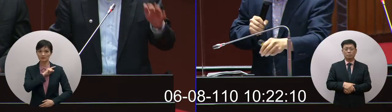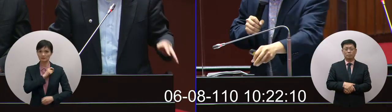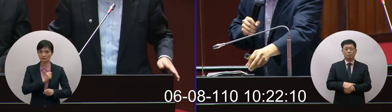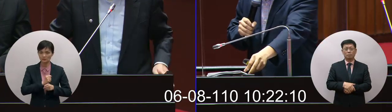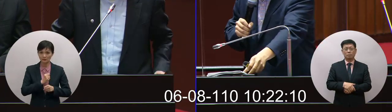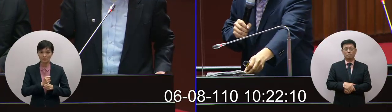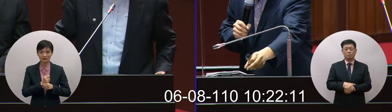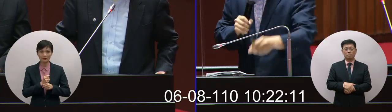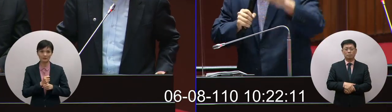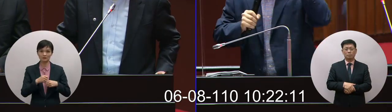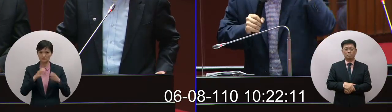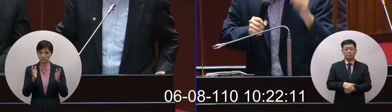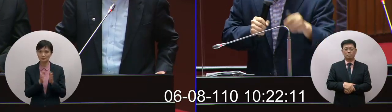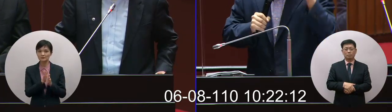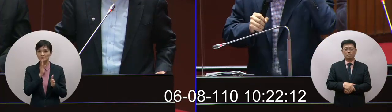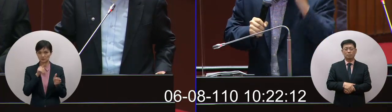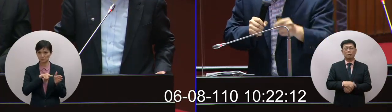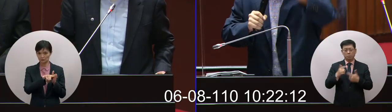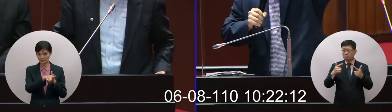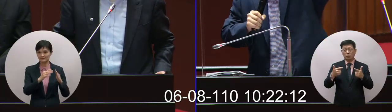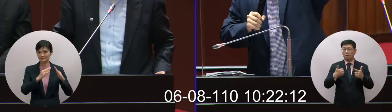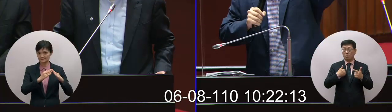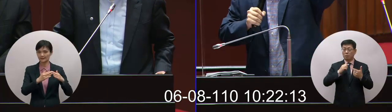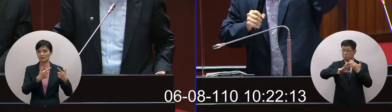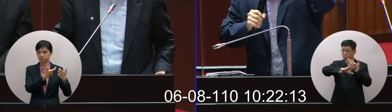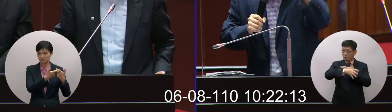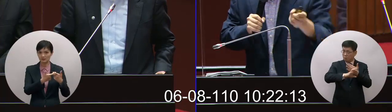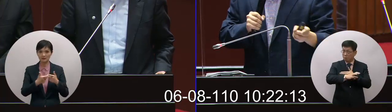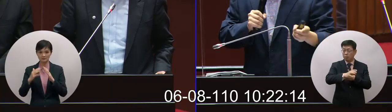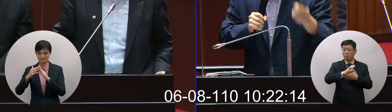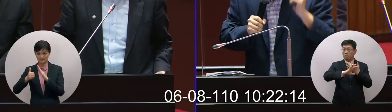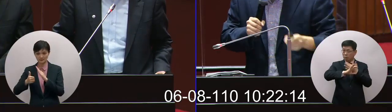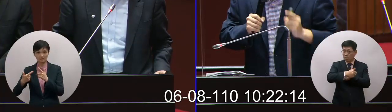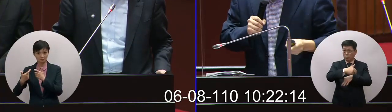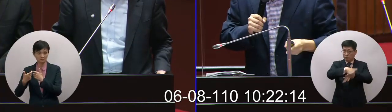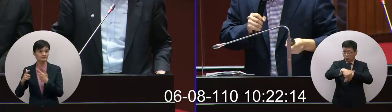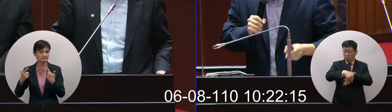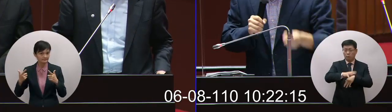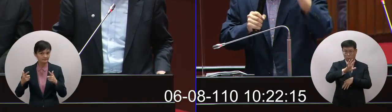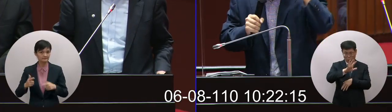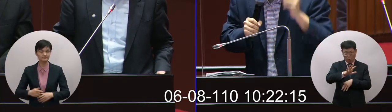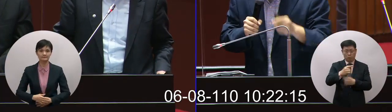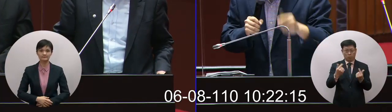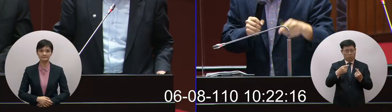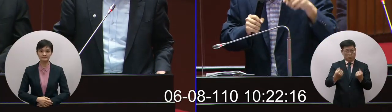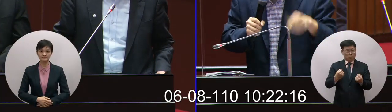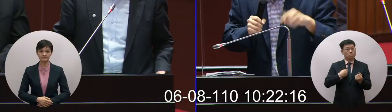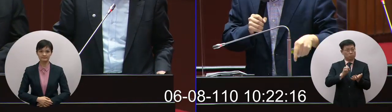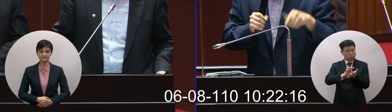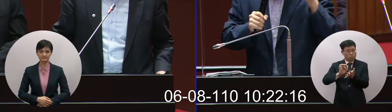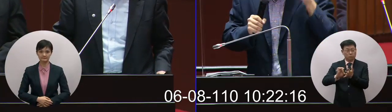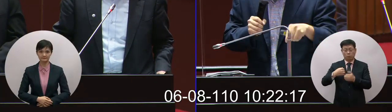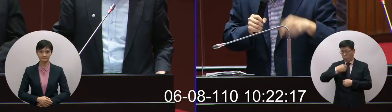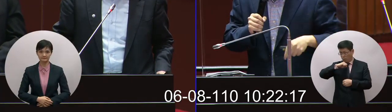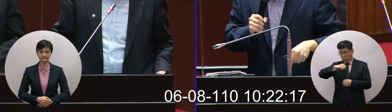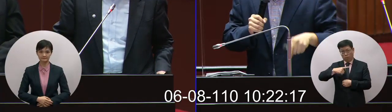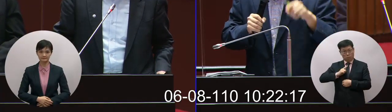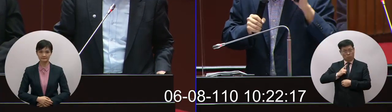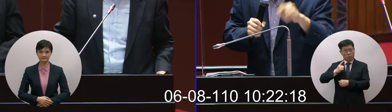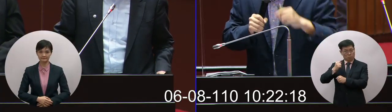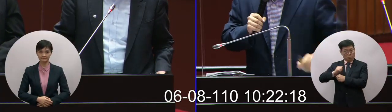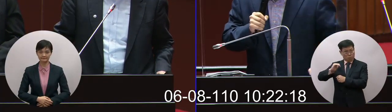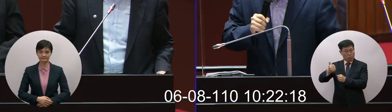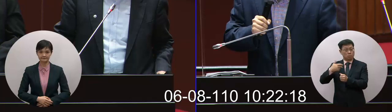居家使用的，都是专家使用的。 别国哈，外国甚至有这种在使用我国的国产